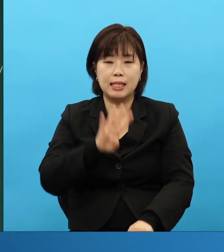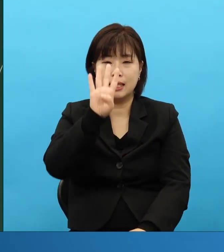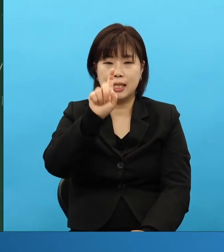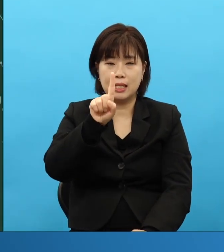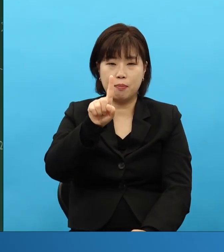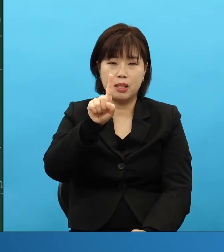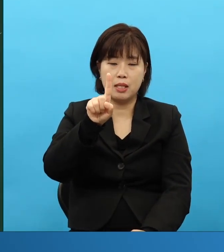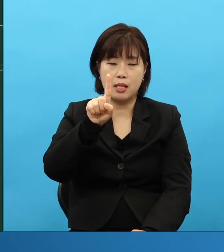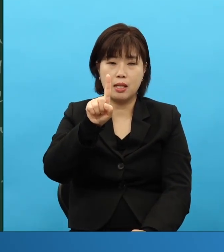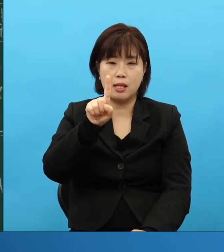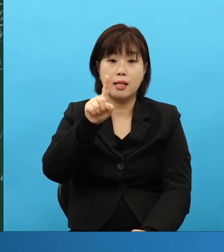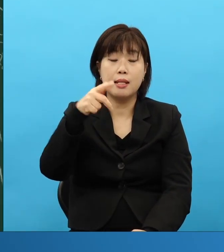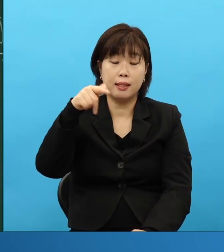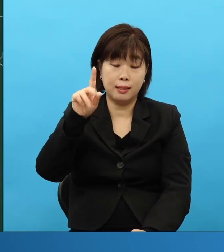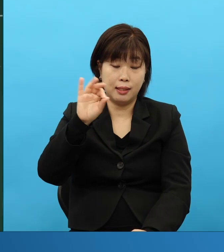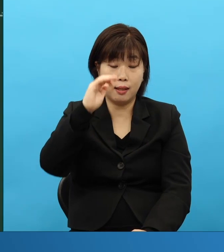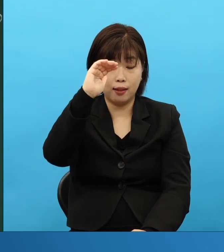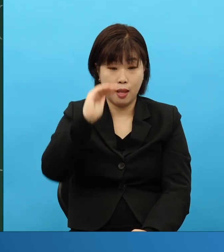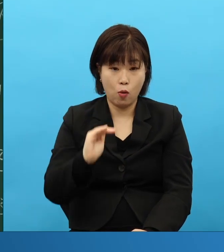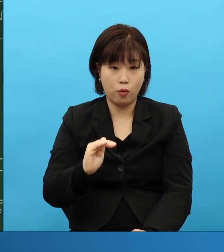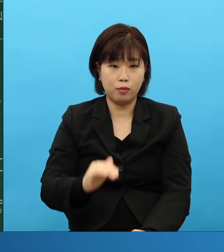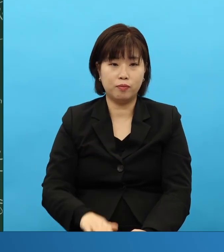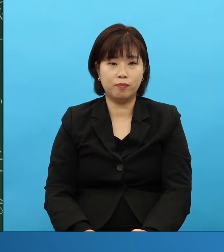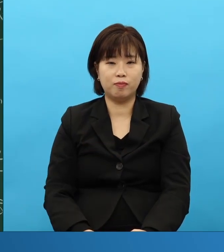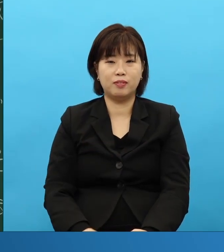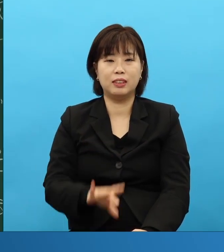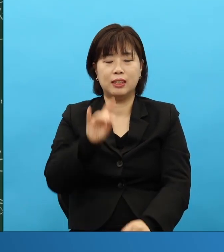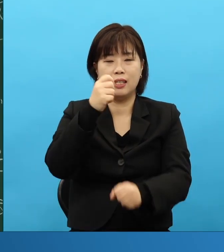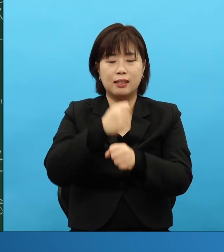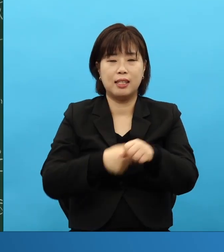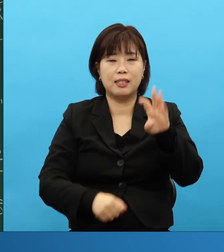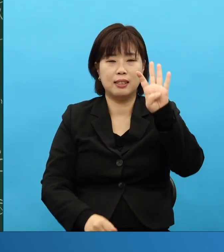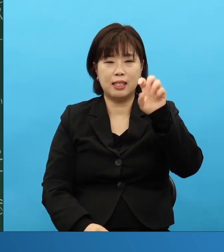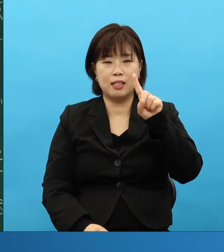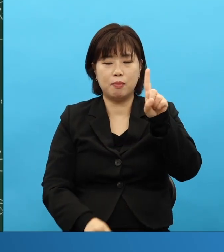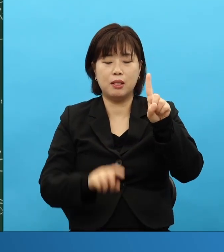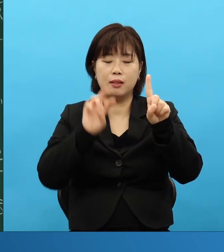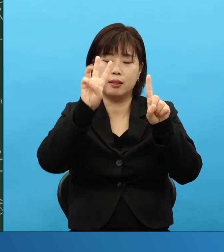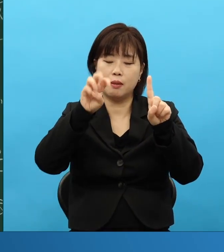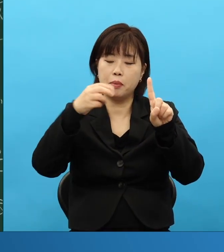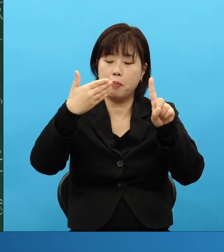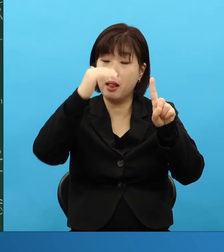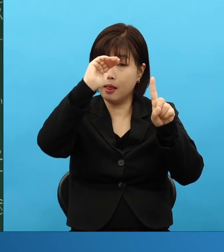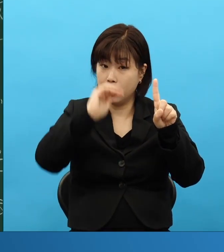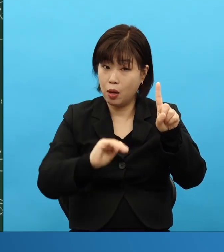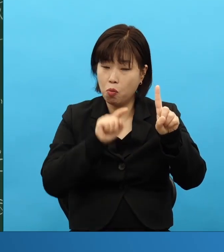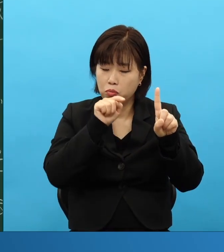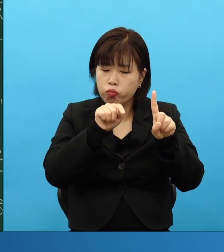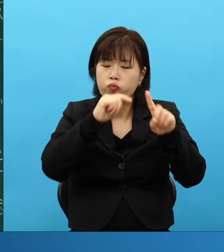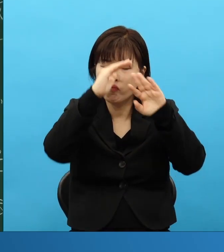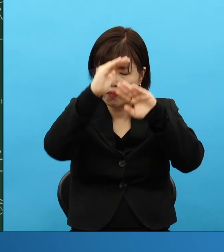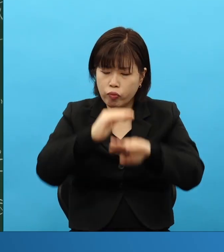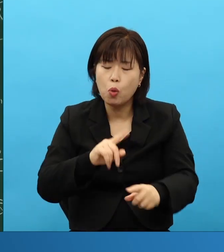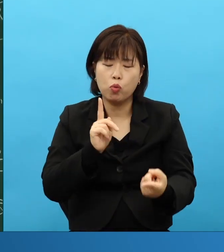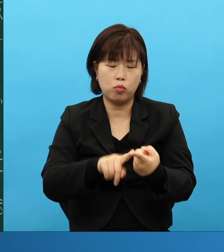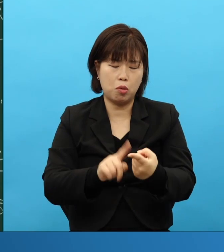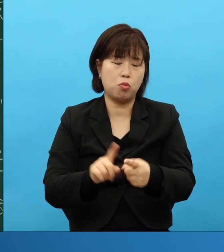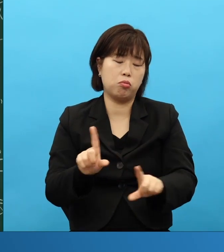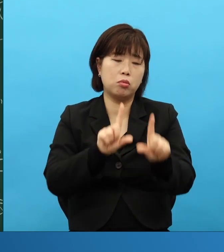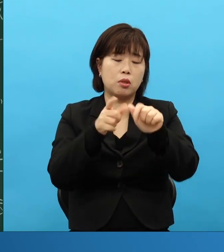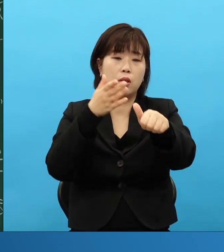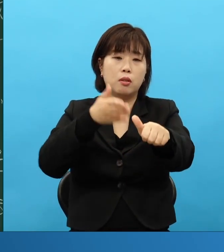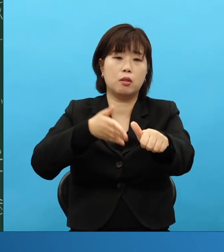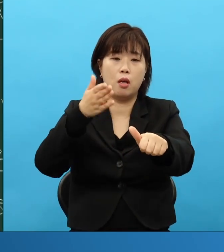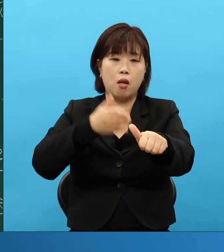잘 아는 본문입니다. 是非常熟知的本文， 자, 이거를 여러분이 작품이 돼야 돼요. 这个要成为大家的作品。 여러분이 진짜